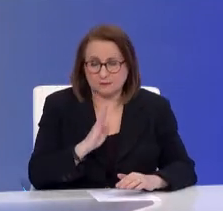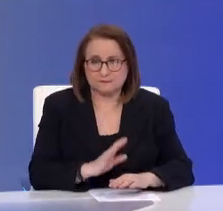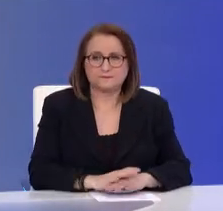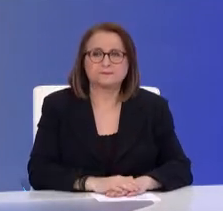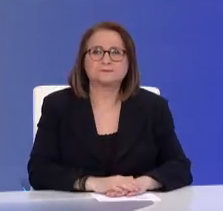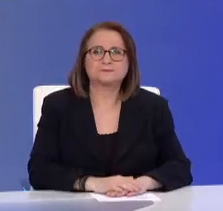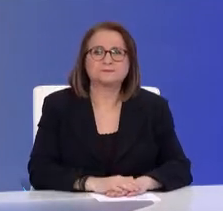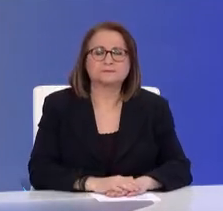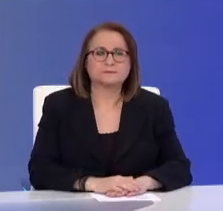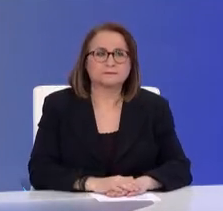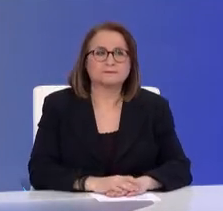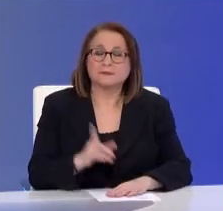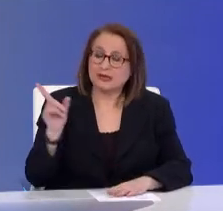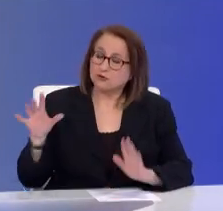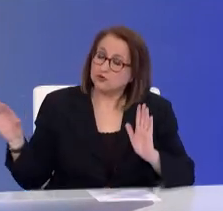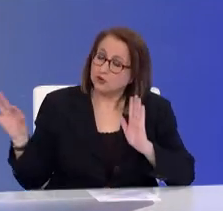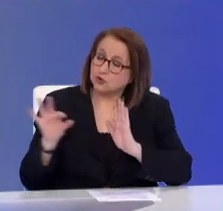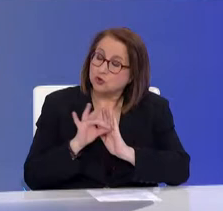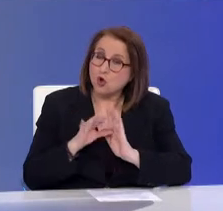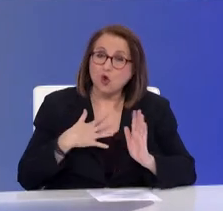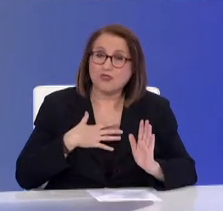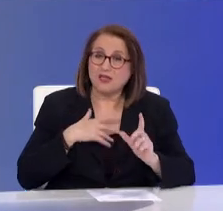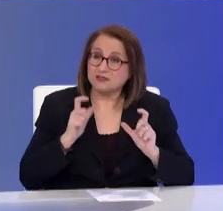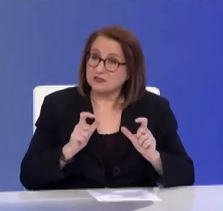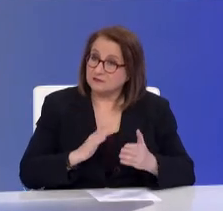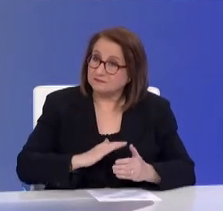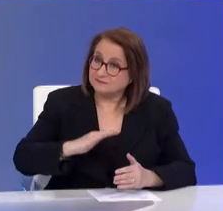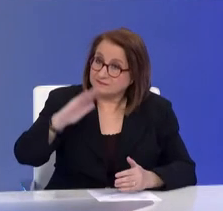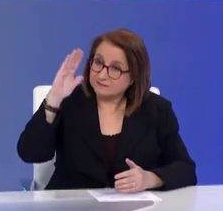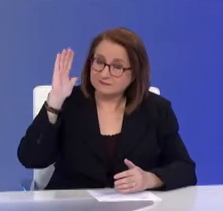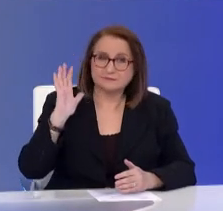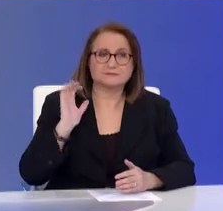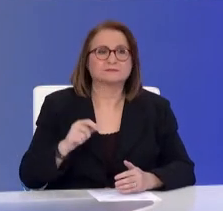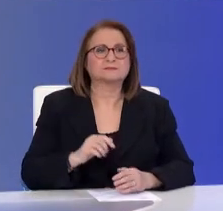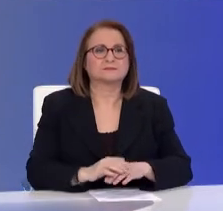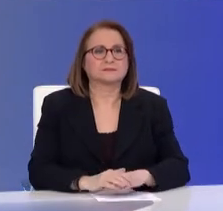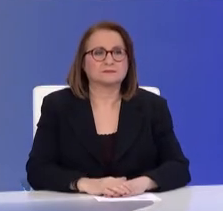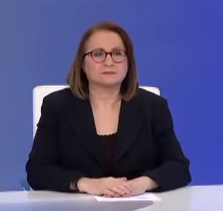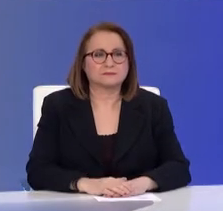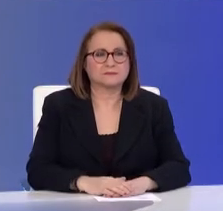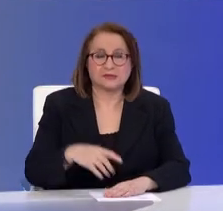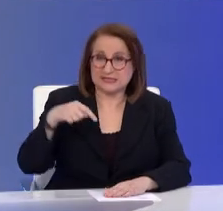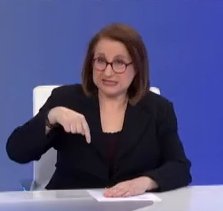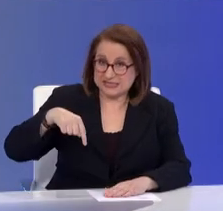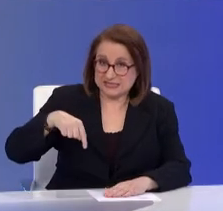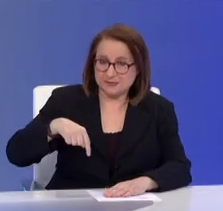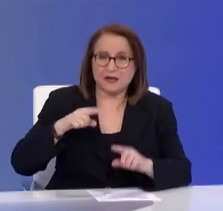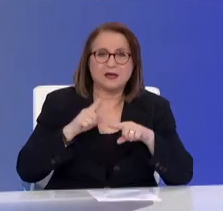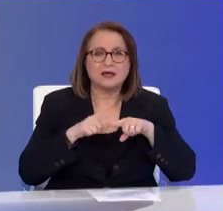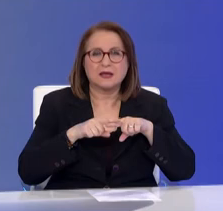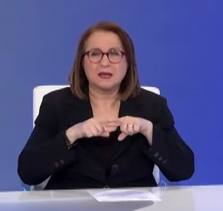ήταν αυτοί οι οποίοι ηγήθηκαν τον αγώνα κατά της σκλαβιάς. Σήμερα η